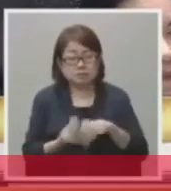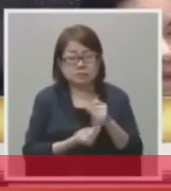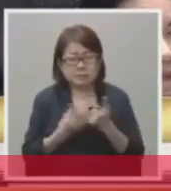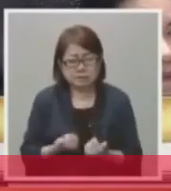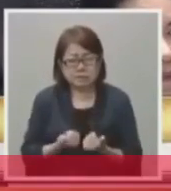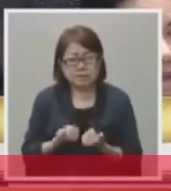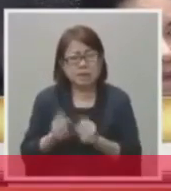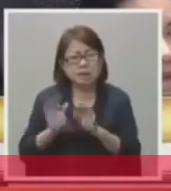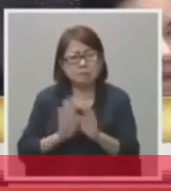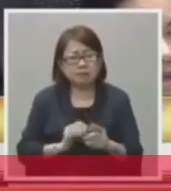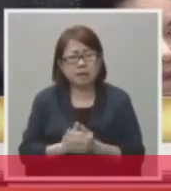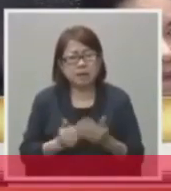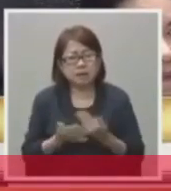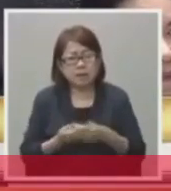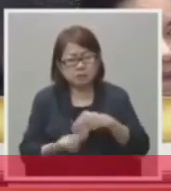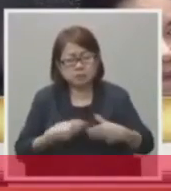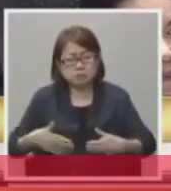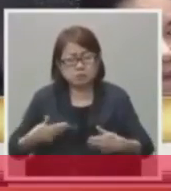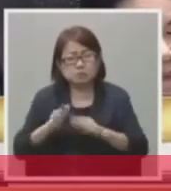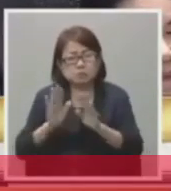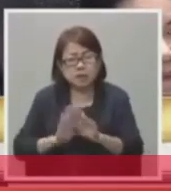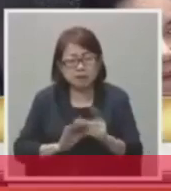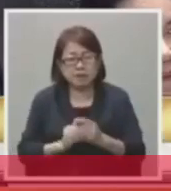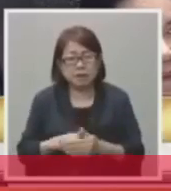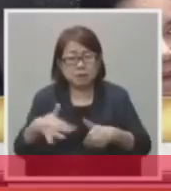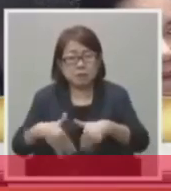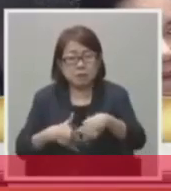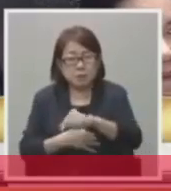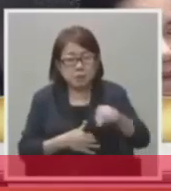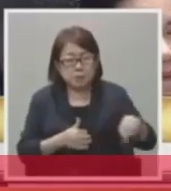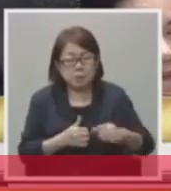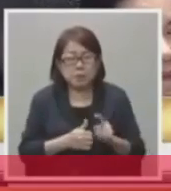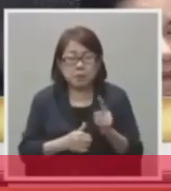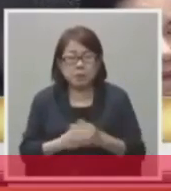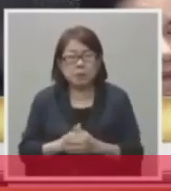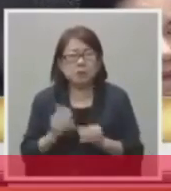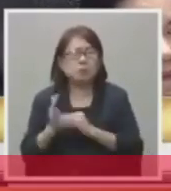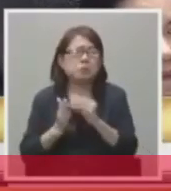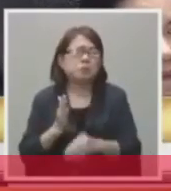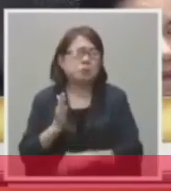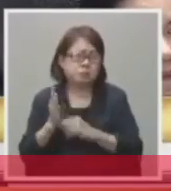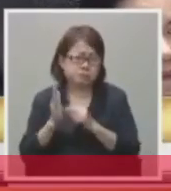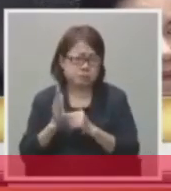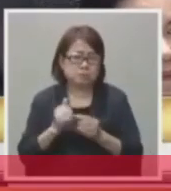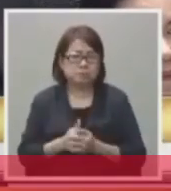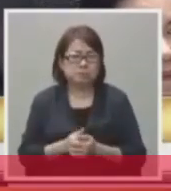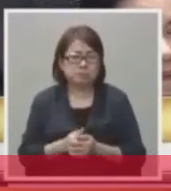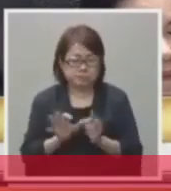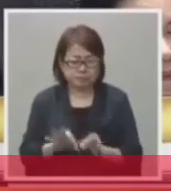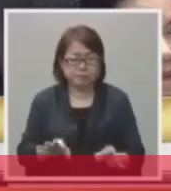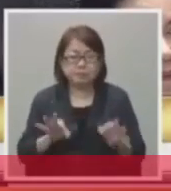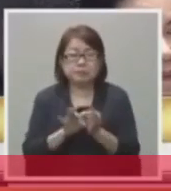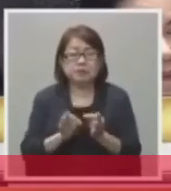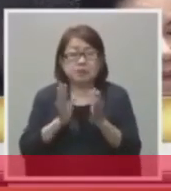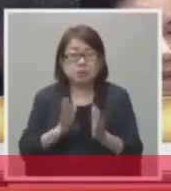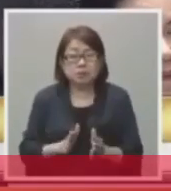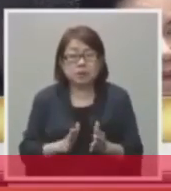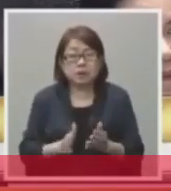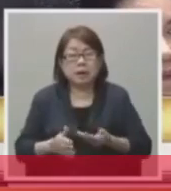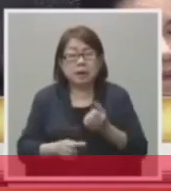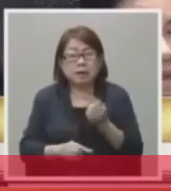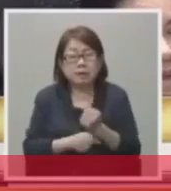างไรรายได้มันเป็นอย่างไรพี่น้องประชาชนทั่วประเทศโดยเฉพาะคนทำยางพาราแถว